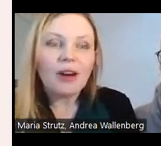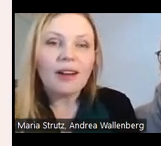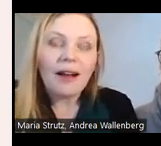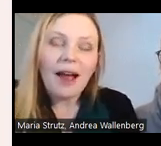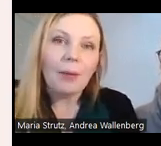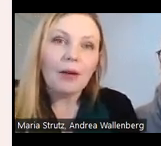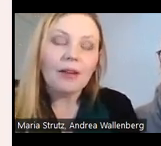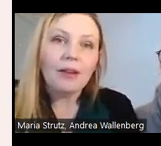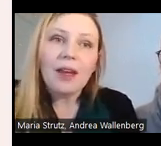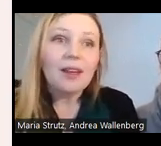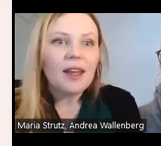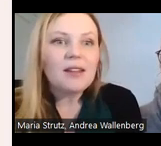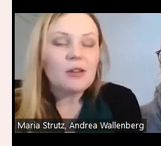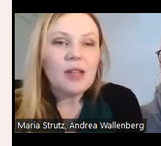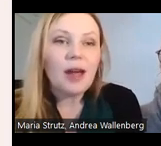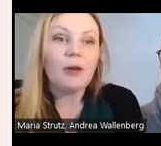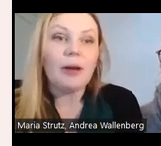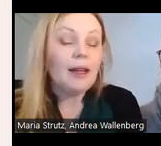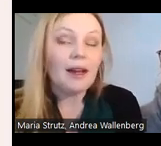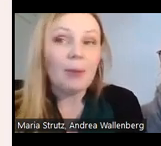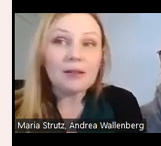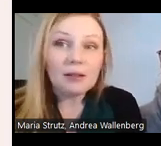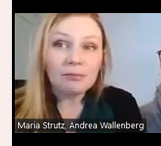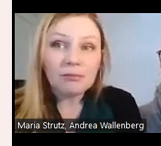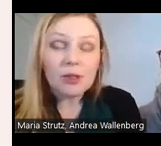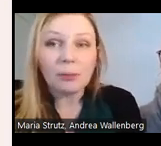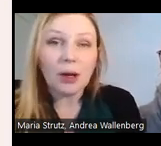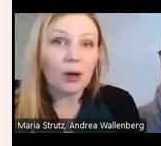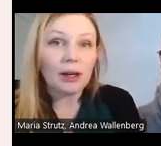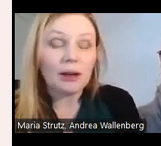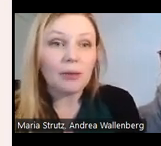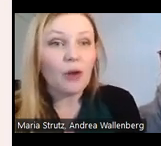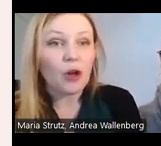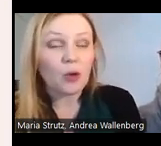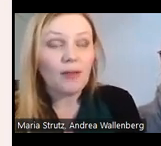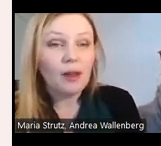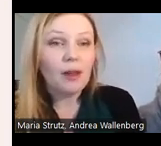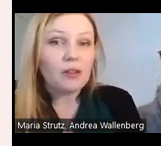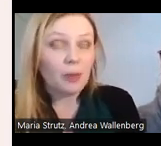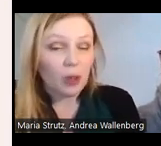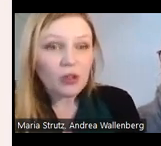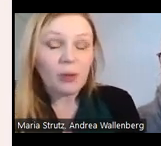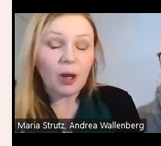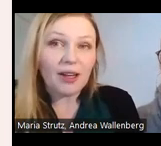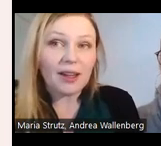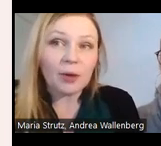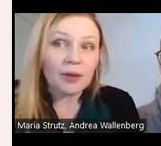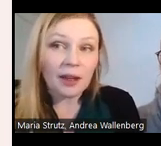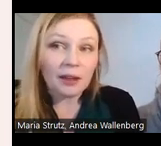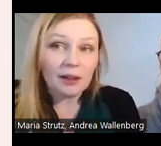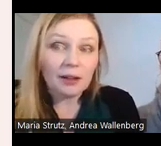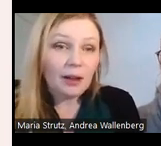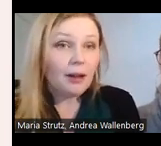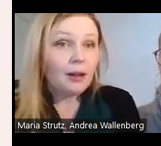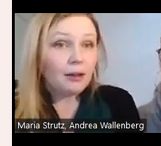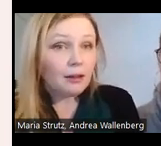här barnen eller det här barnet? Det kanske är någon särskild lekplats som man går till med förskolan. Som man också behöver hitta på ett